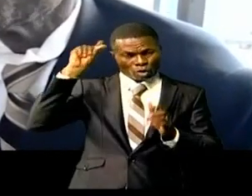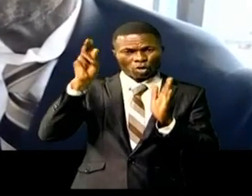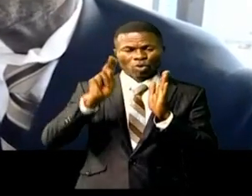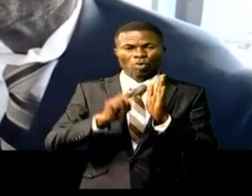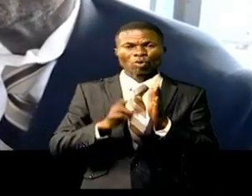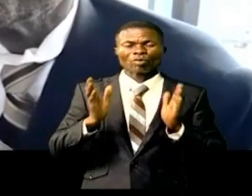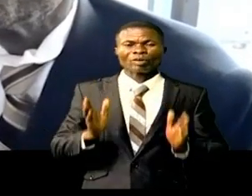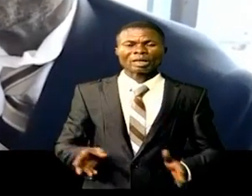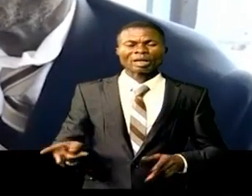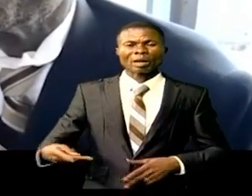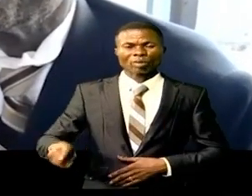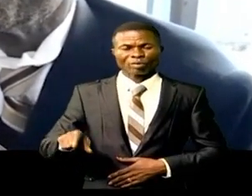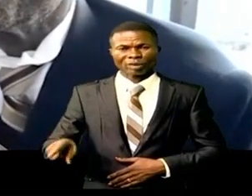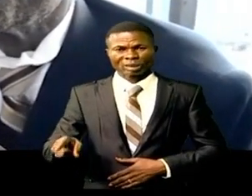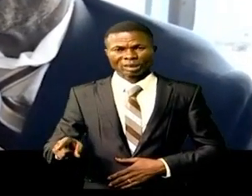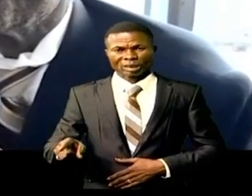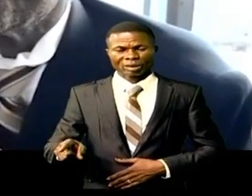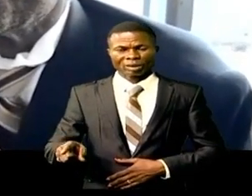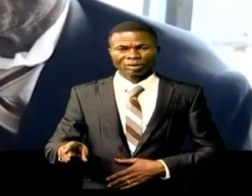province,